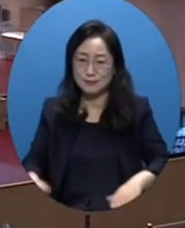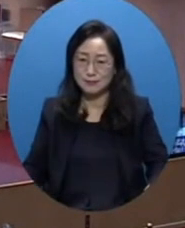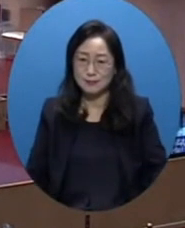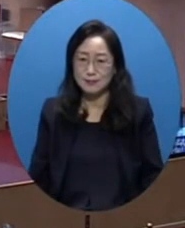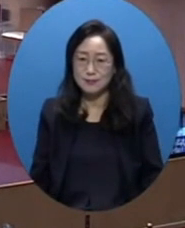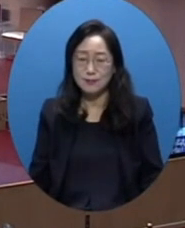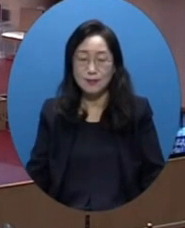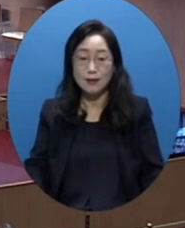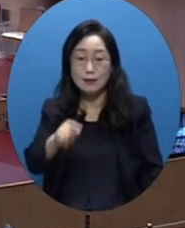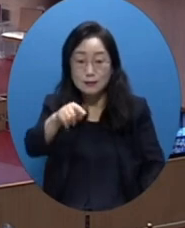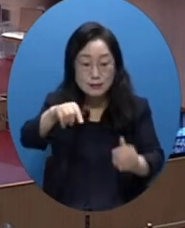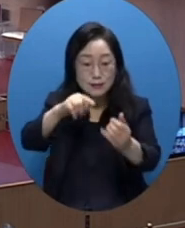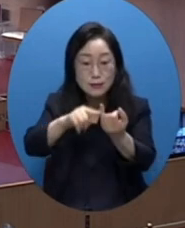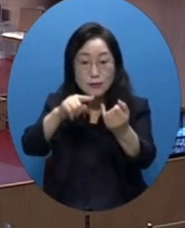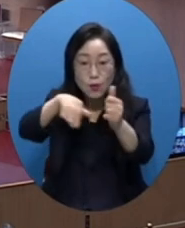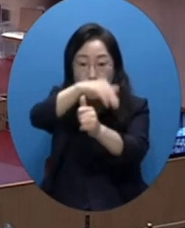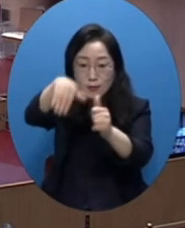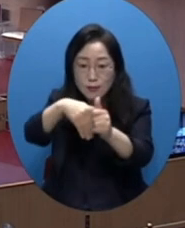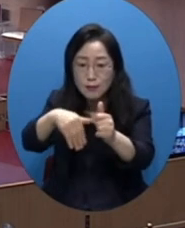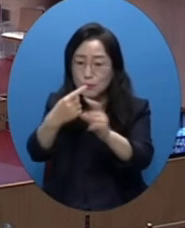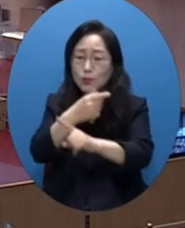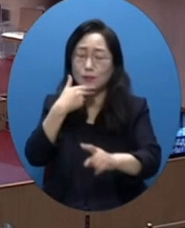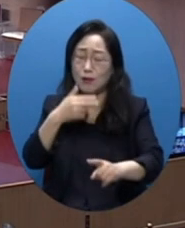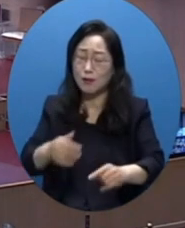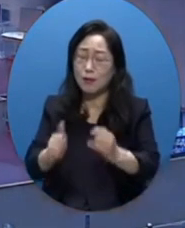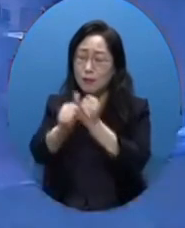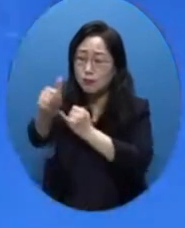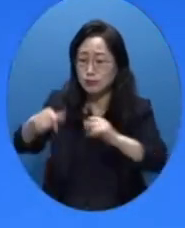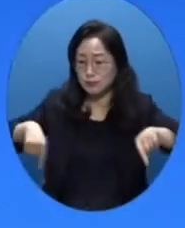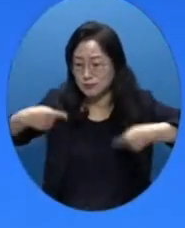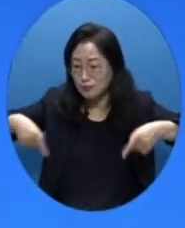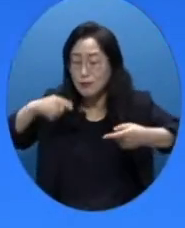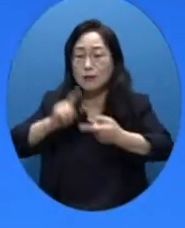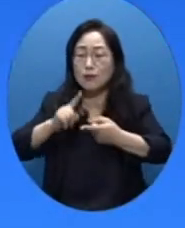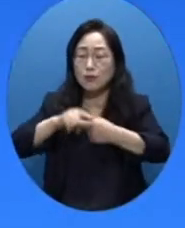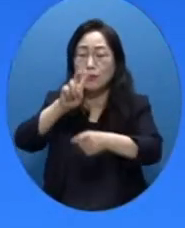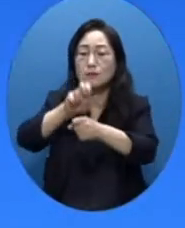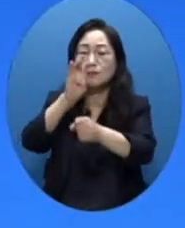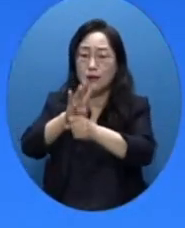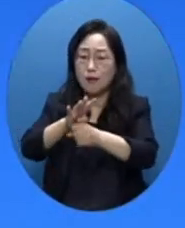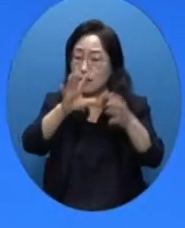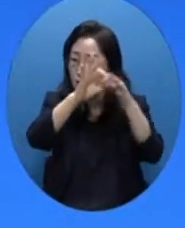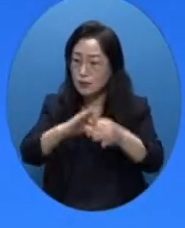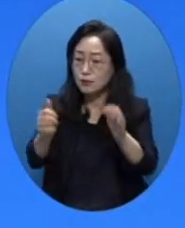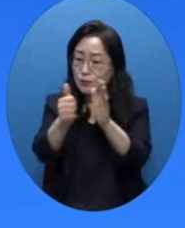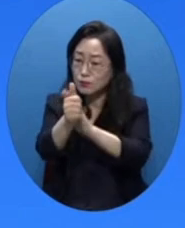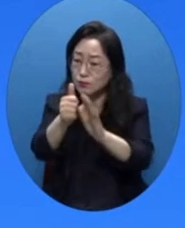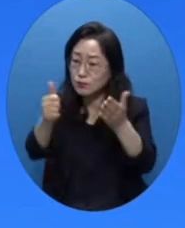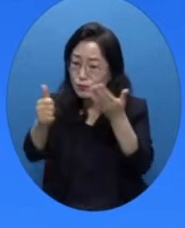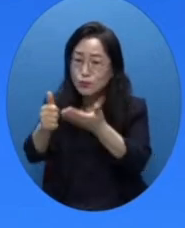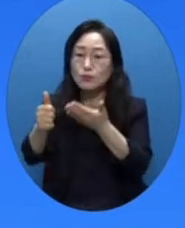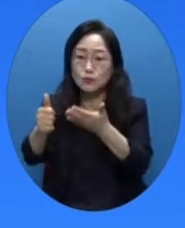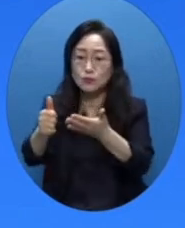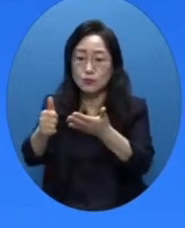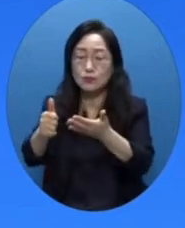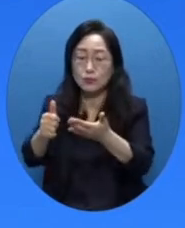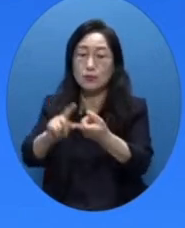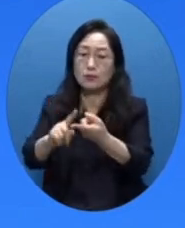그의 환경은 달라진 것이 없습니다. 여전히 남편은 휠체어 앉아있어서 24시간 옆에서 지키고 돌봐줘야 되는 상태고